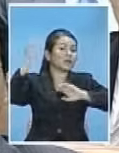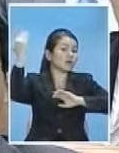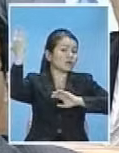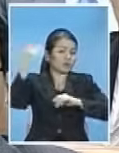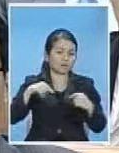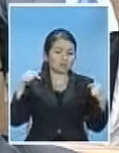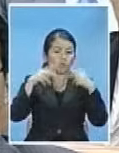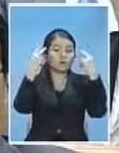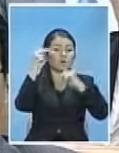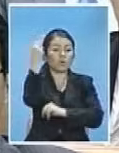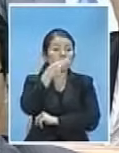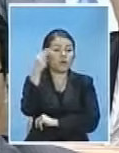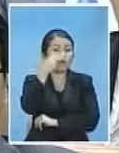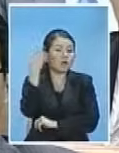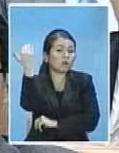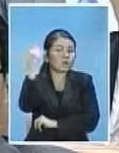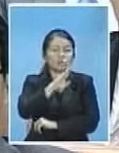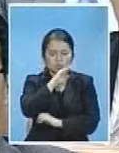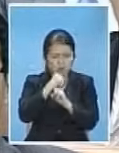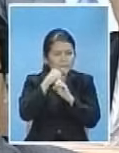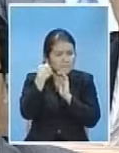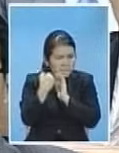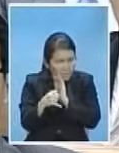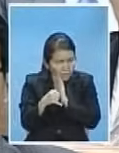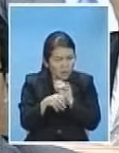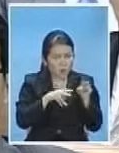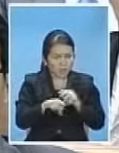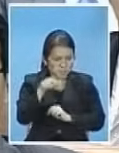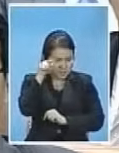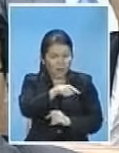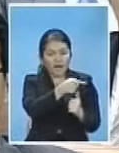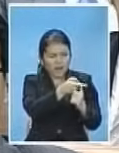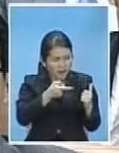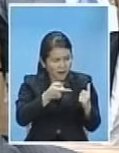ท่านนายกอภิสิทธิ์ถ้าทำผิดสั่งฆ่าคน